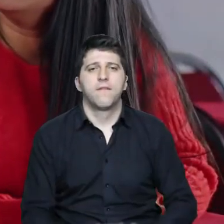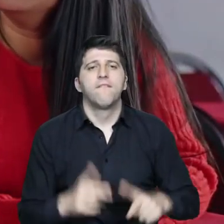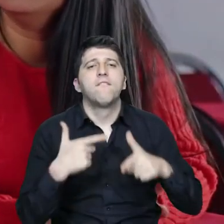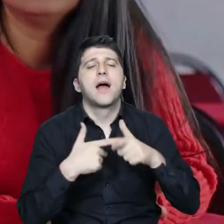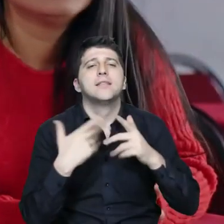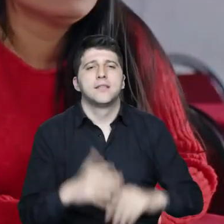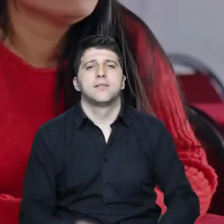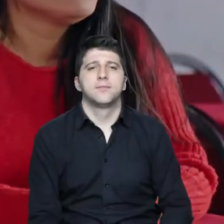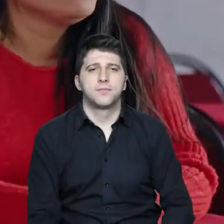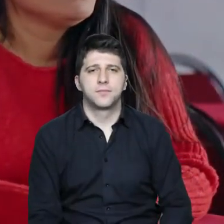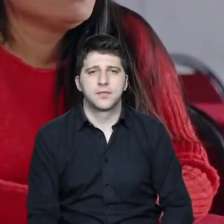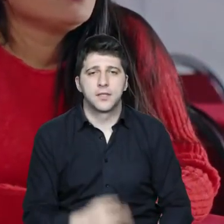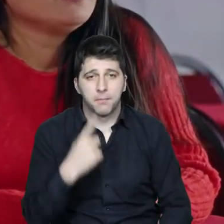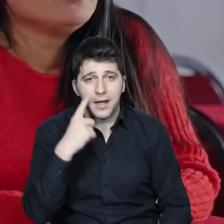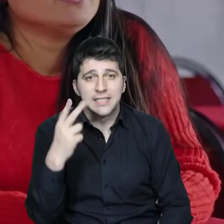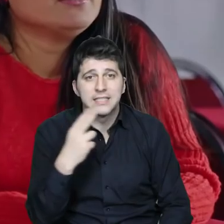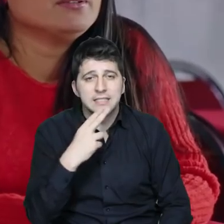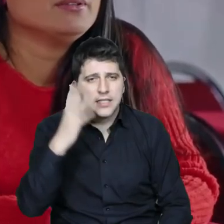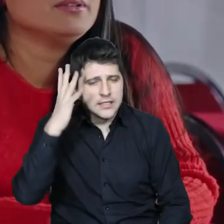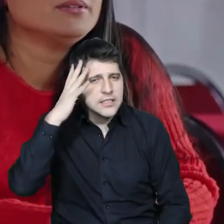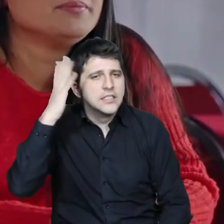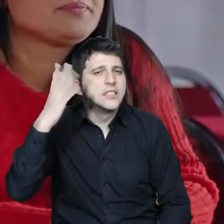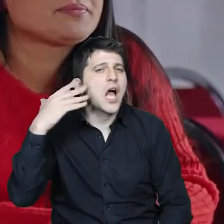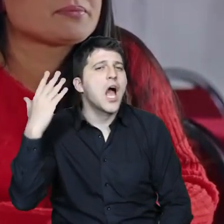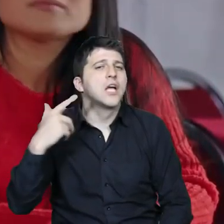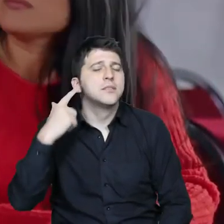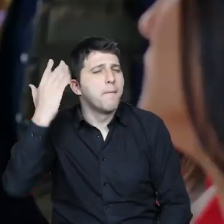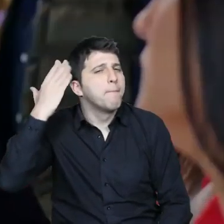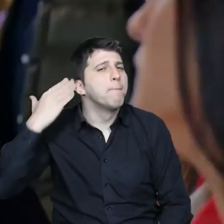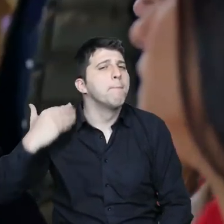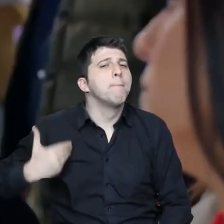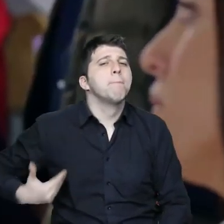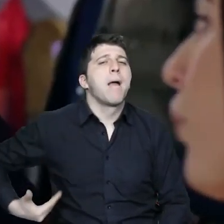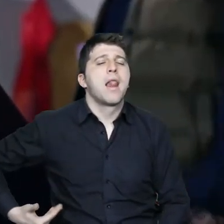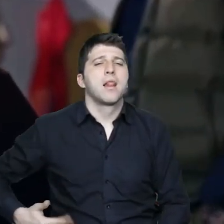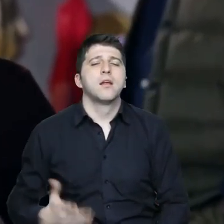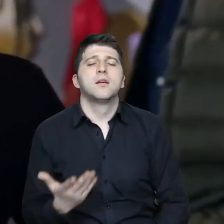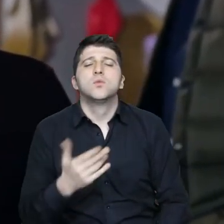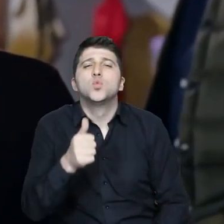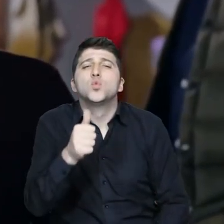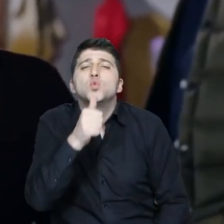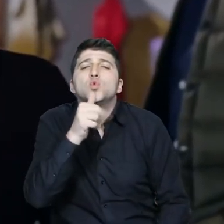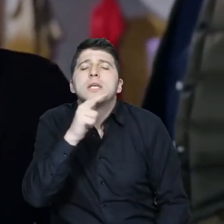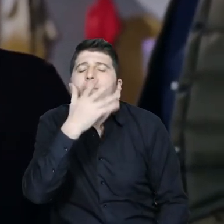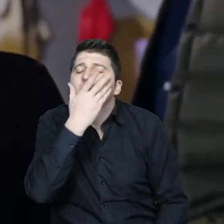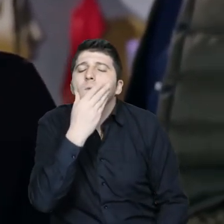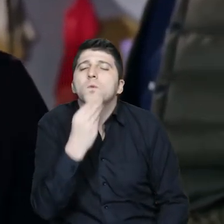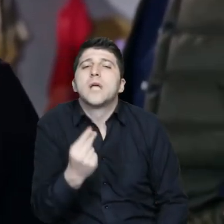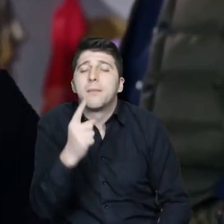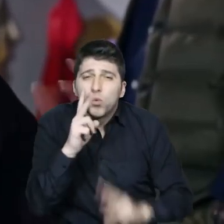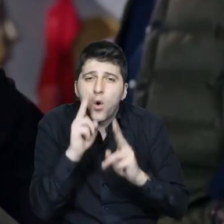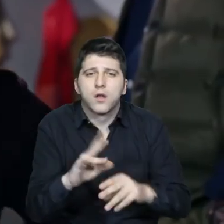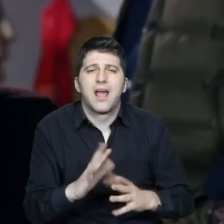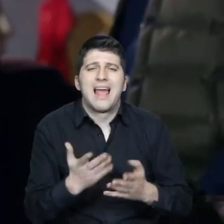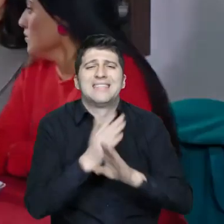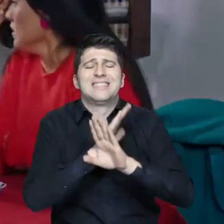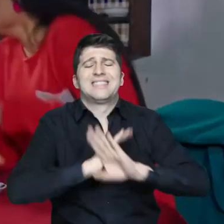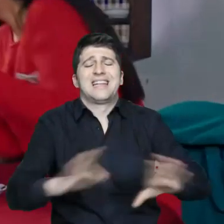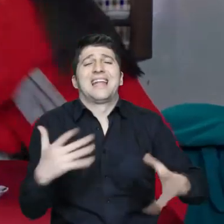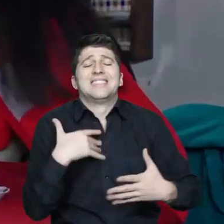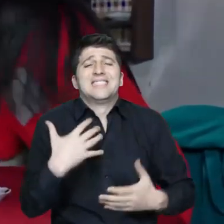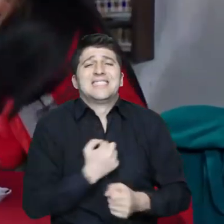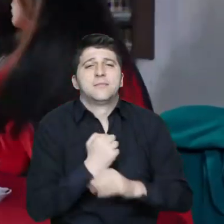Fatih, bak bu kızın saçları böyle beline kadar. Ay su gibi ayol, su gibi bir gör. Aa yeter ya,